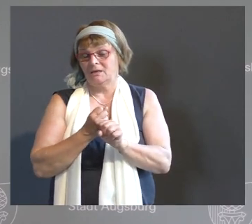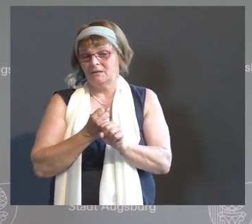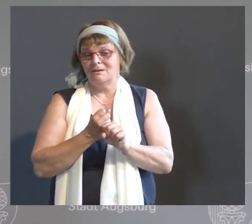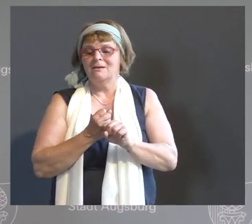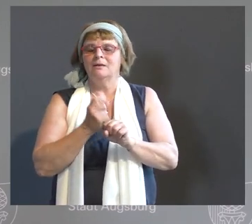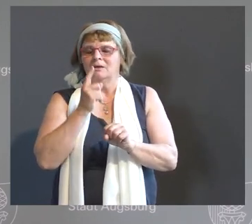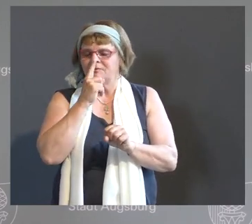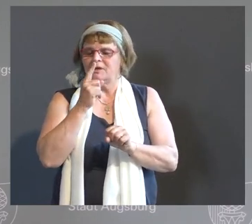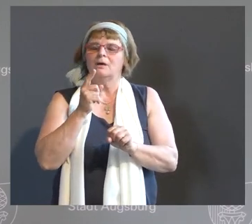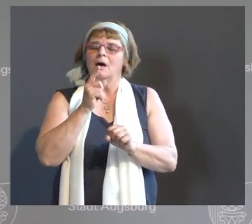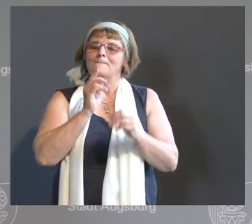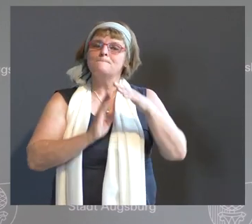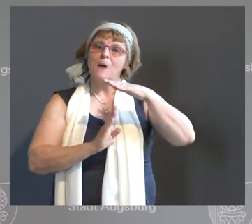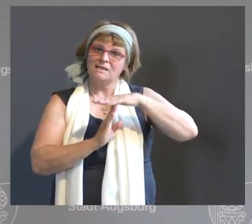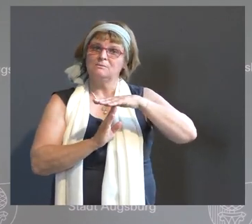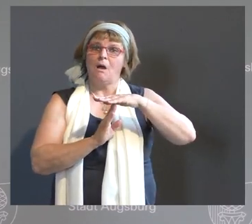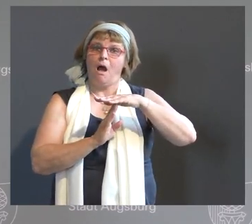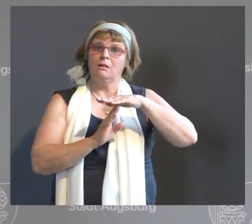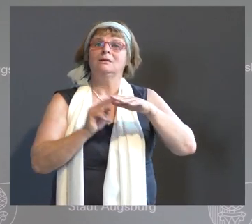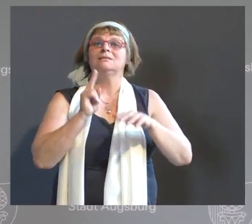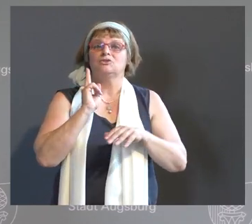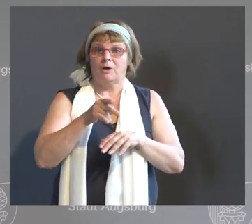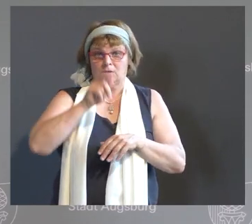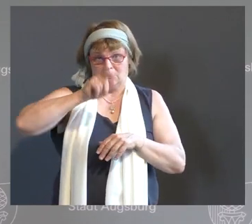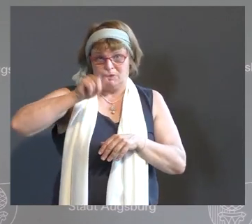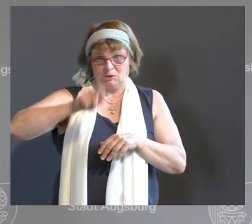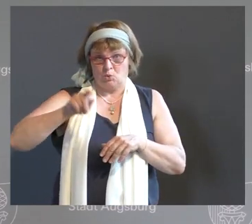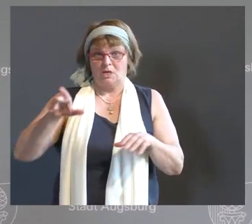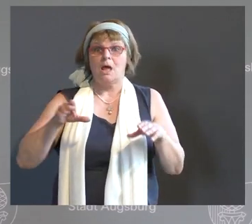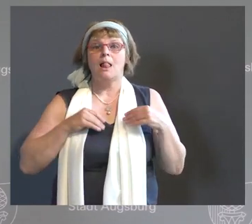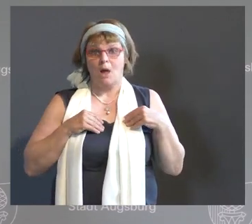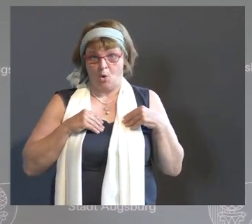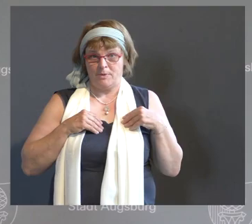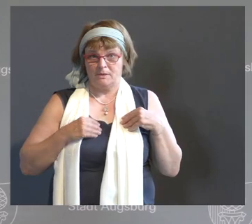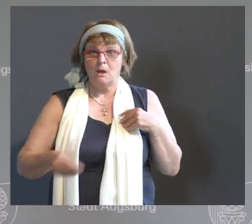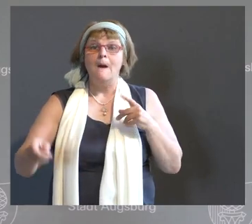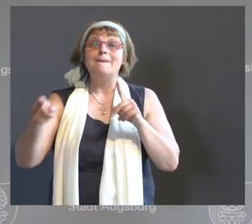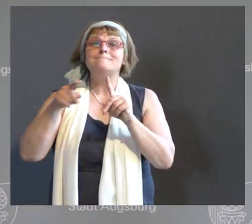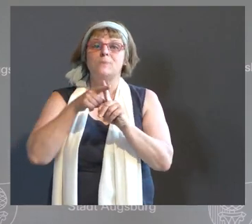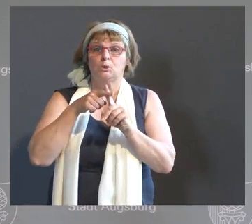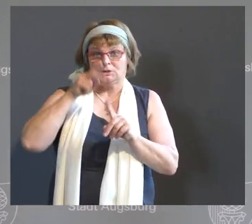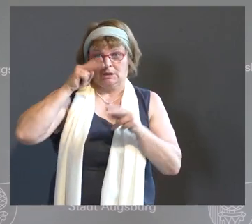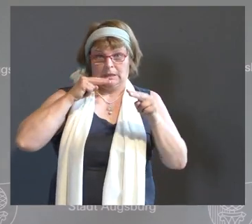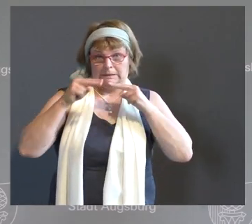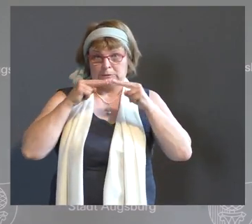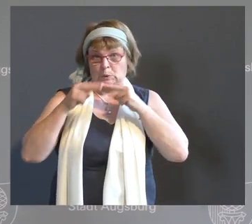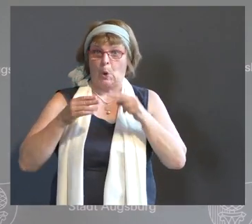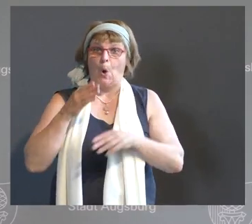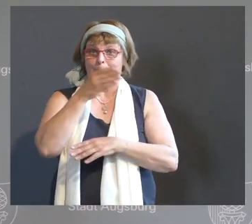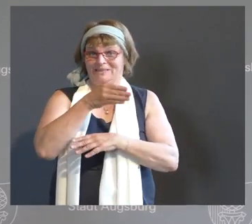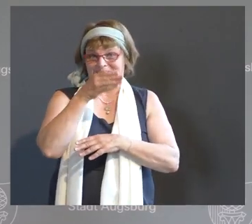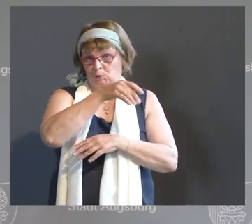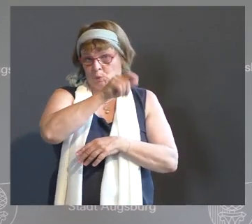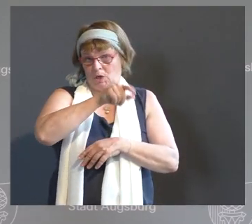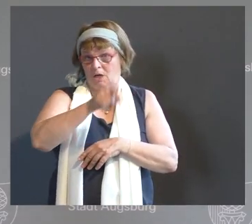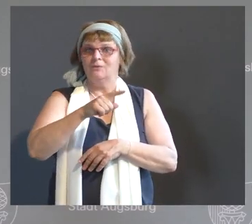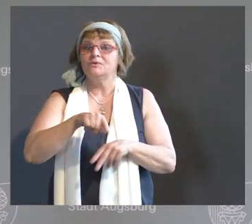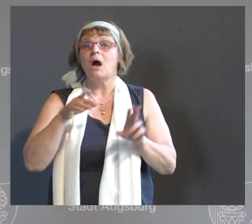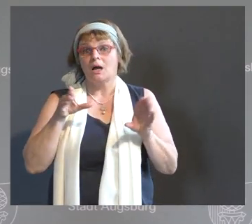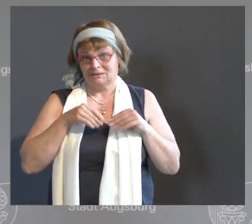maximal 200 Personen zulassen, plus sitzende Außengastronomie, die diesen Bereich betreten darf. Und es wird hier auch ganz